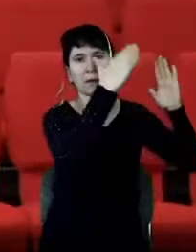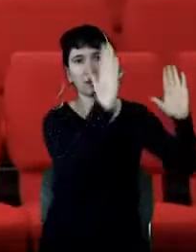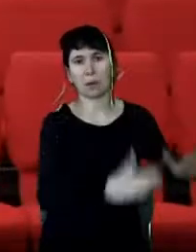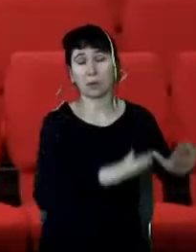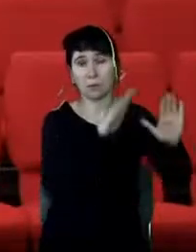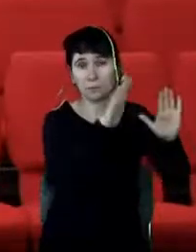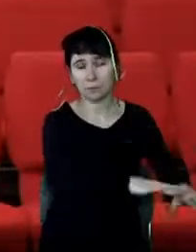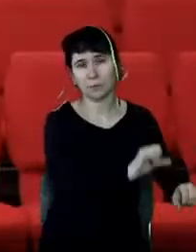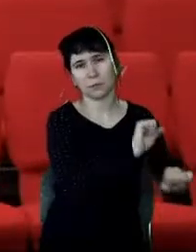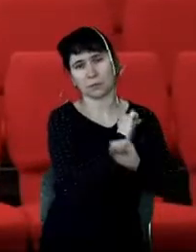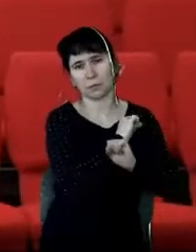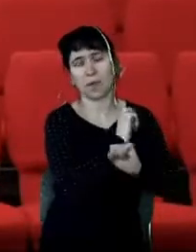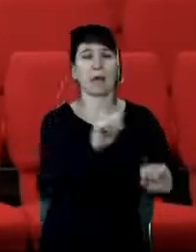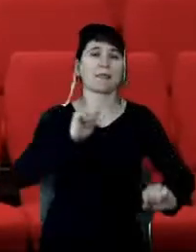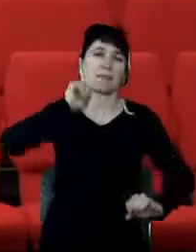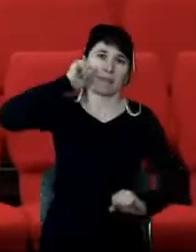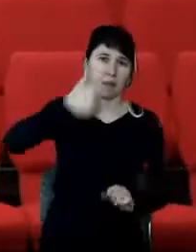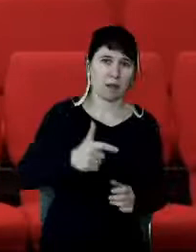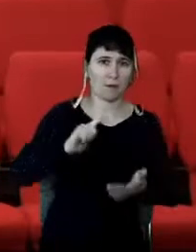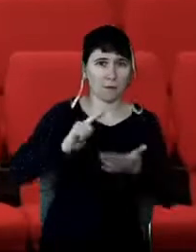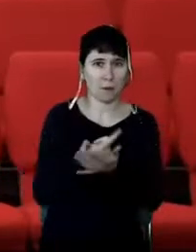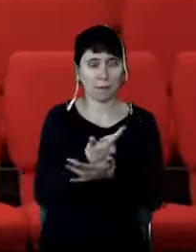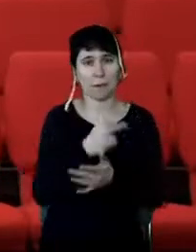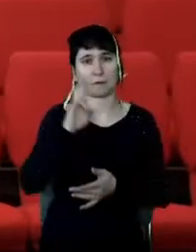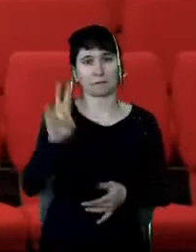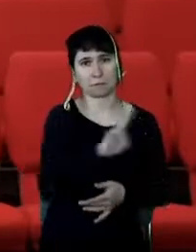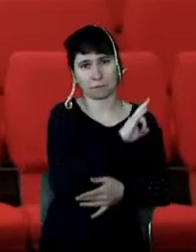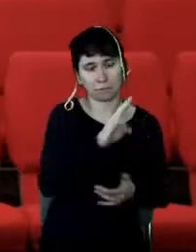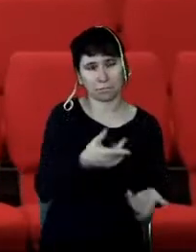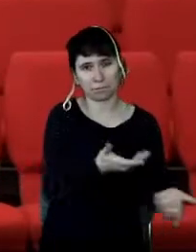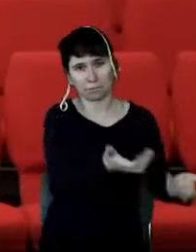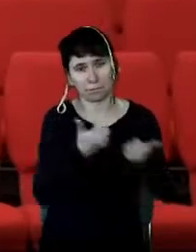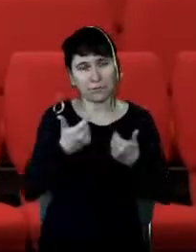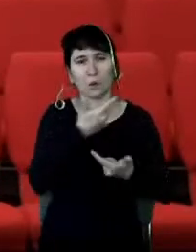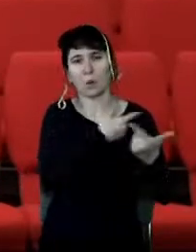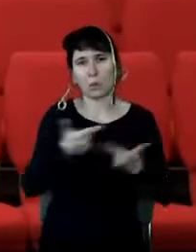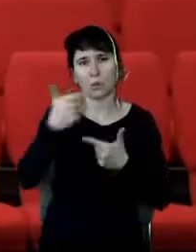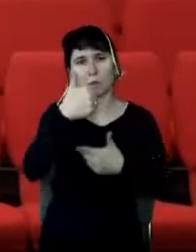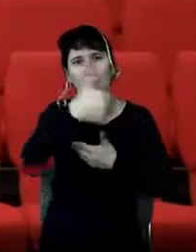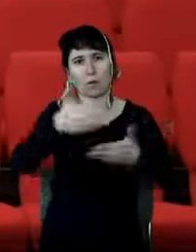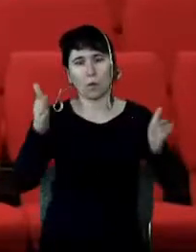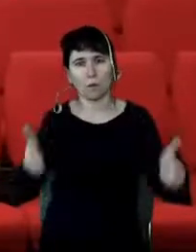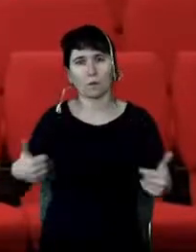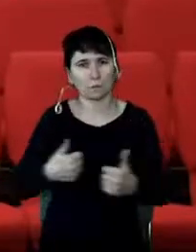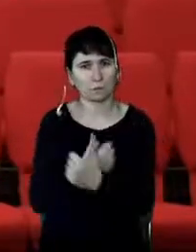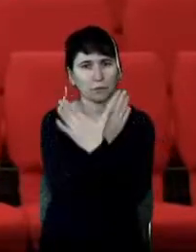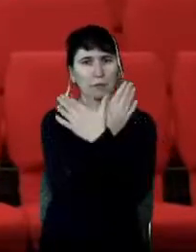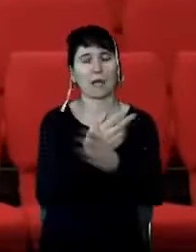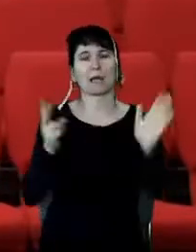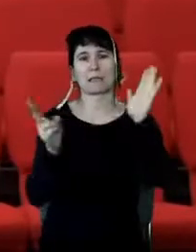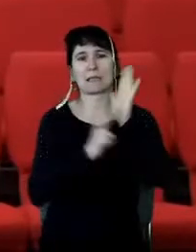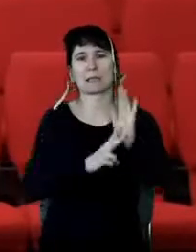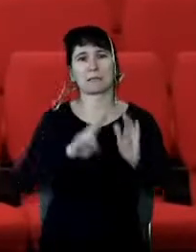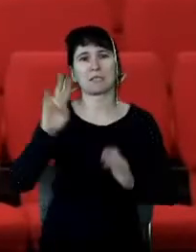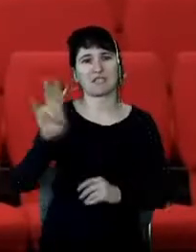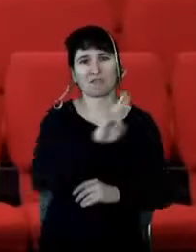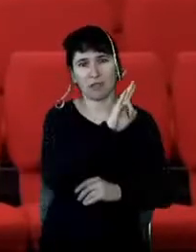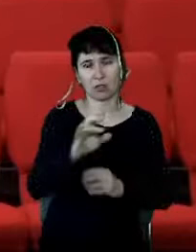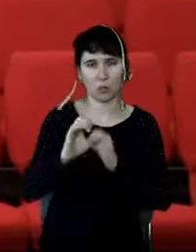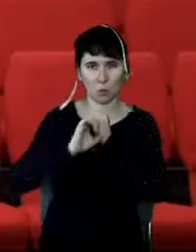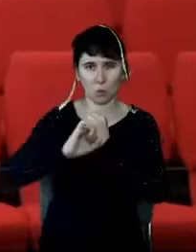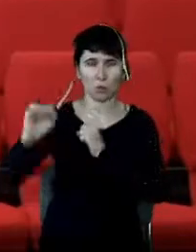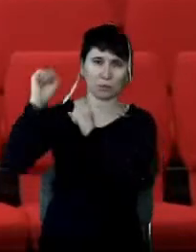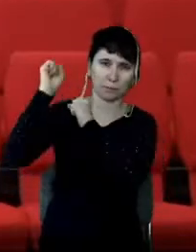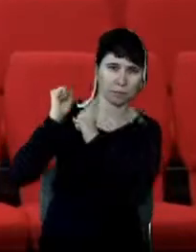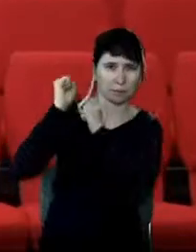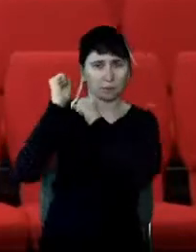На другий день Ісус устав вранці, і священники взяли ковчег Господнього завіту, а 7 священників, які несли 7 труб,